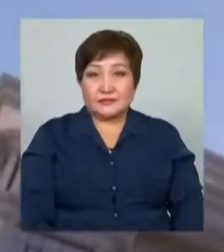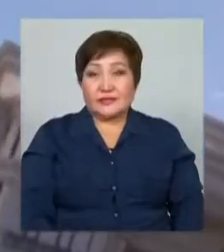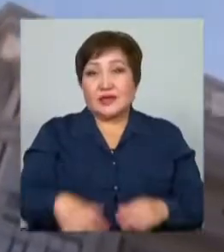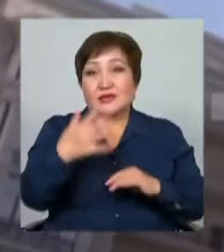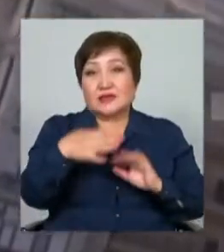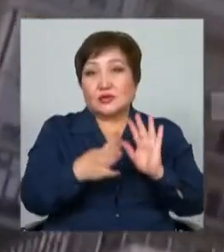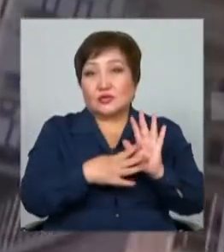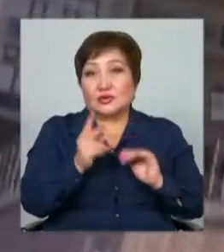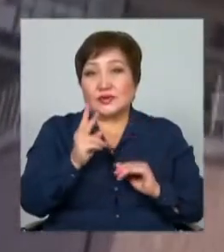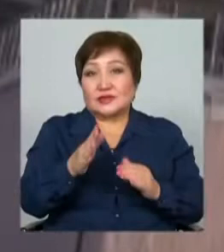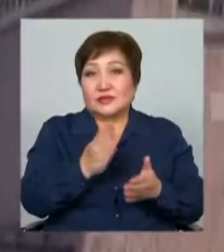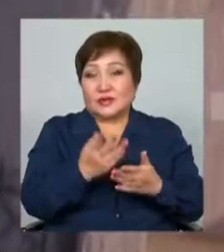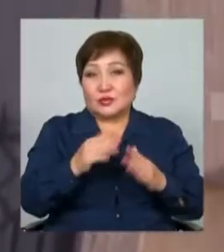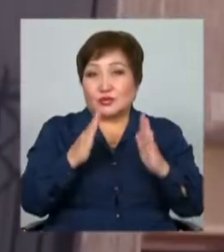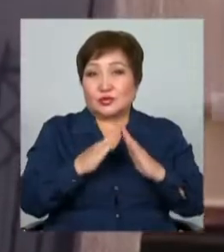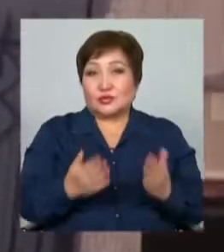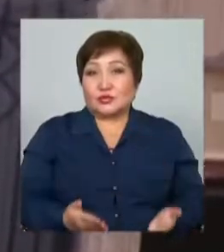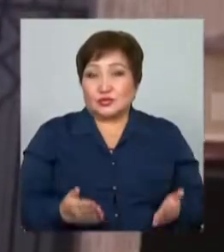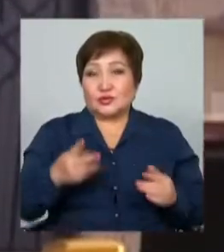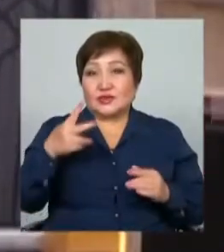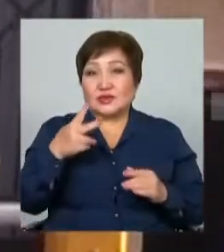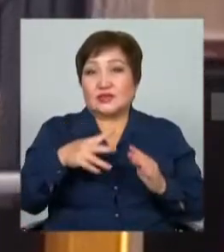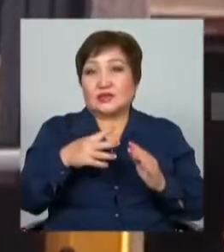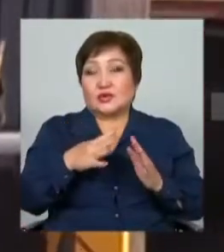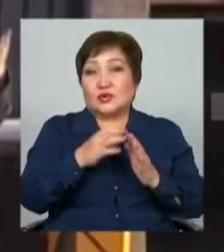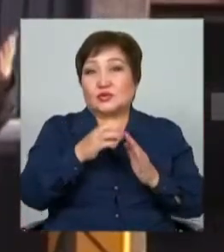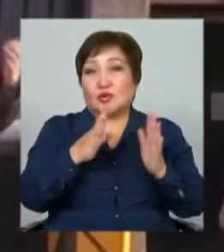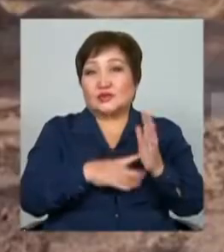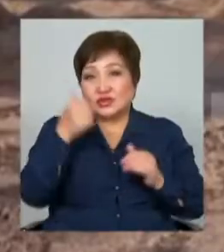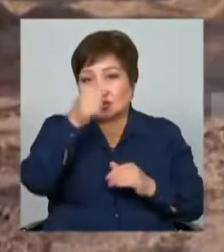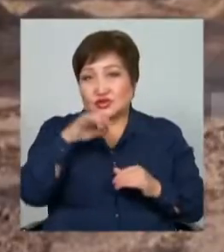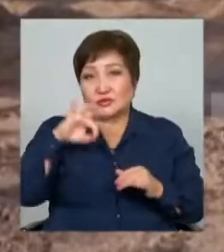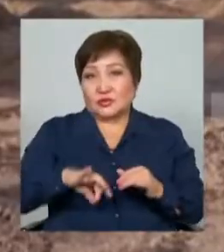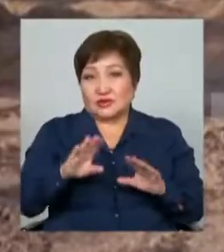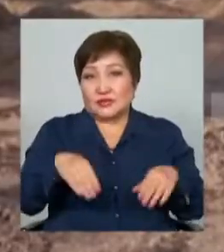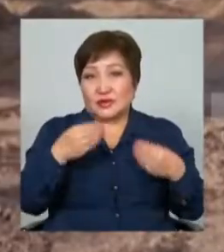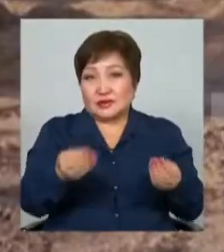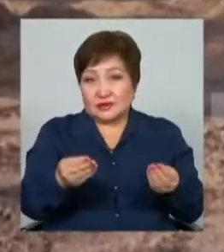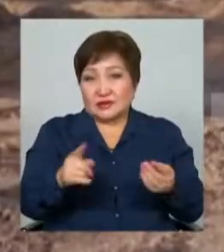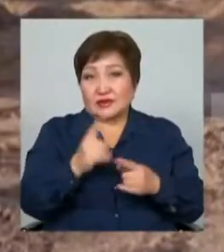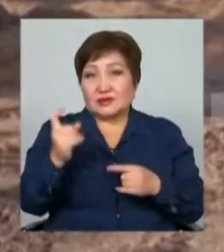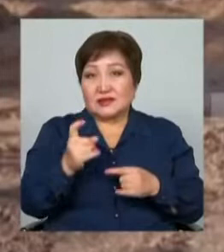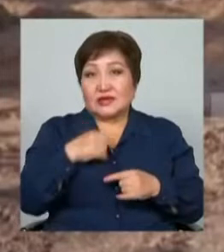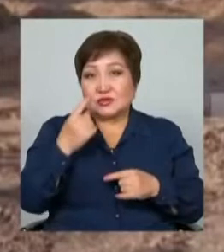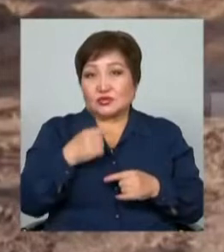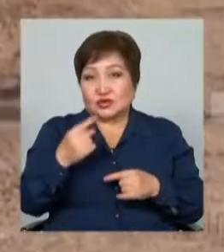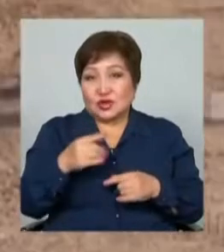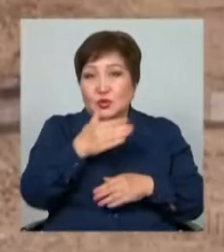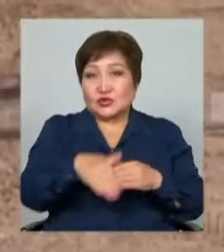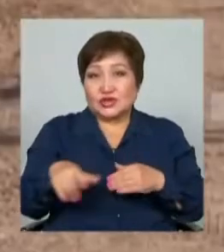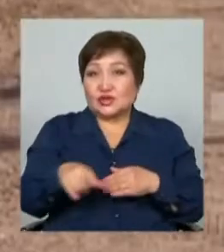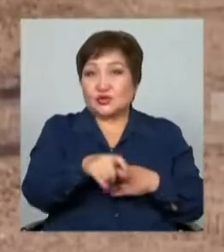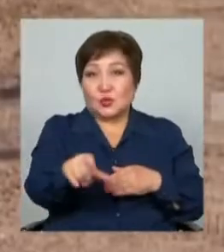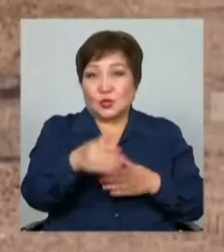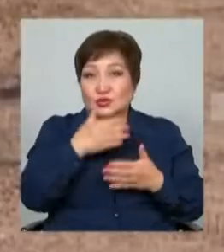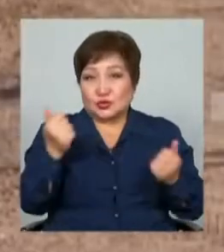59 пәтері бар бұл тұрғын үй 2019 жылы қолданысқа берілген. Пәтер иелерінің айтуынша көшеде жол жоқ. Осыған дейін тиісті